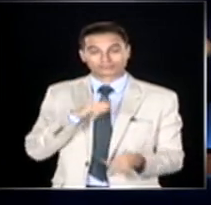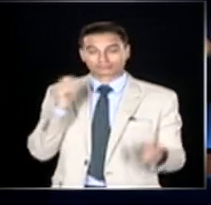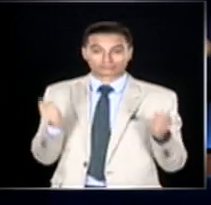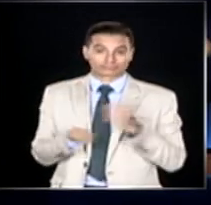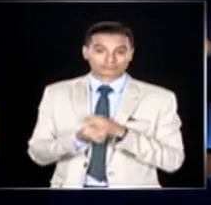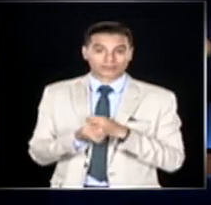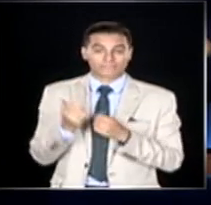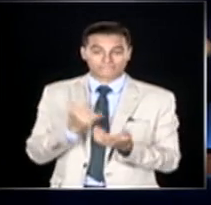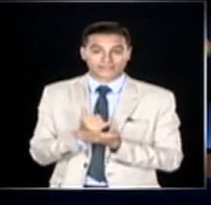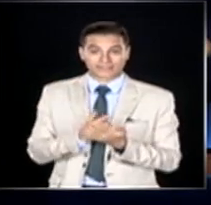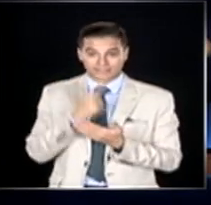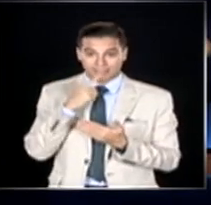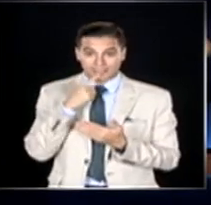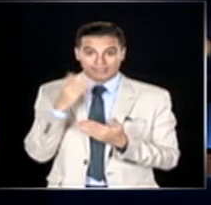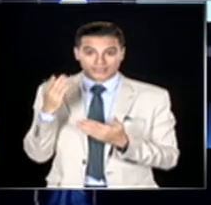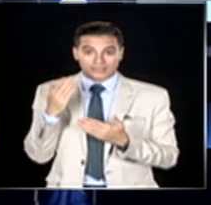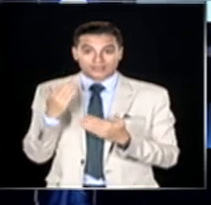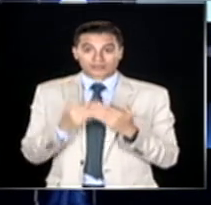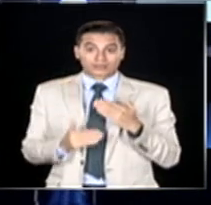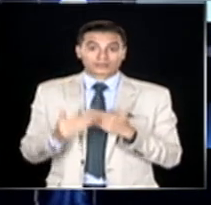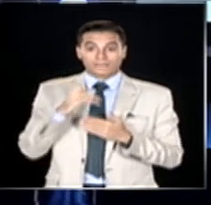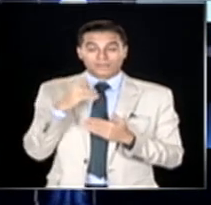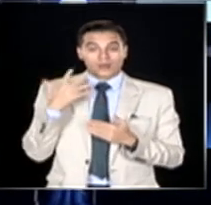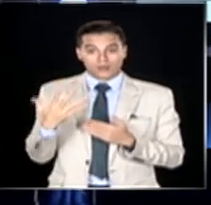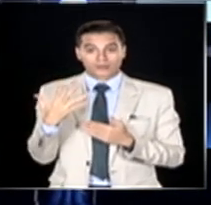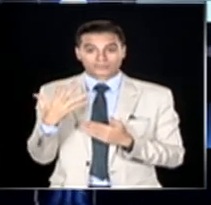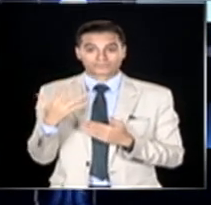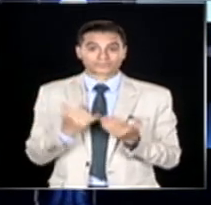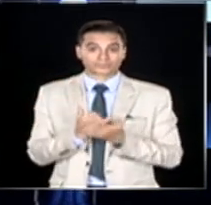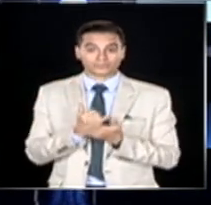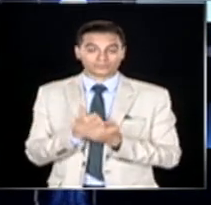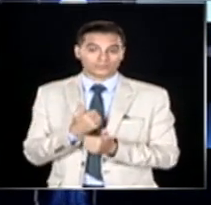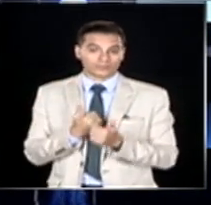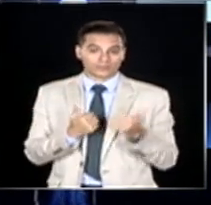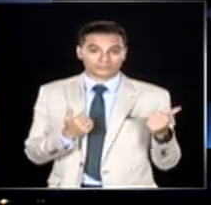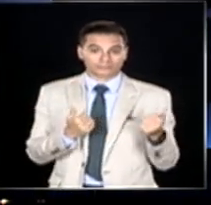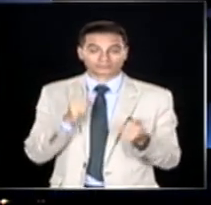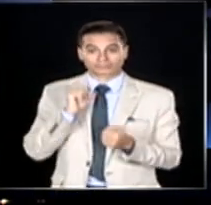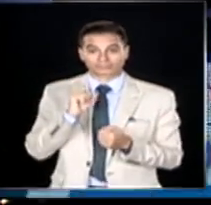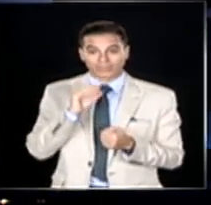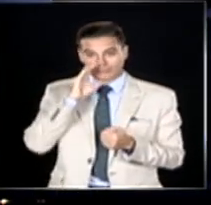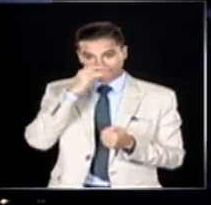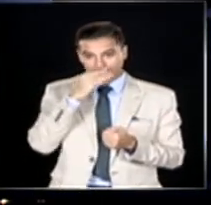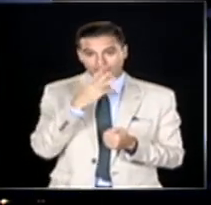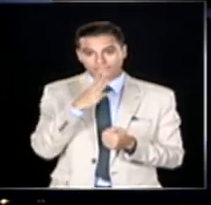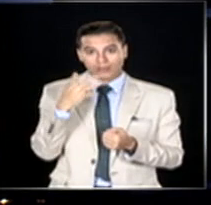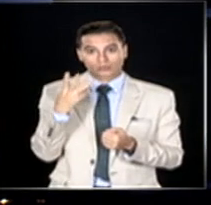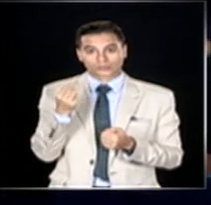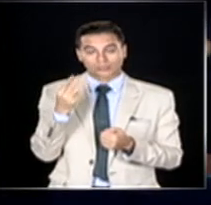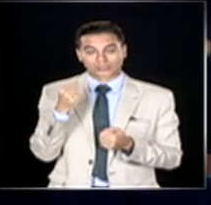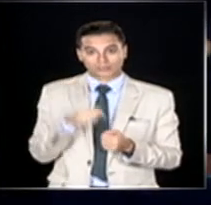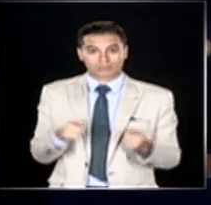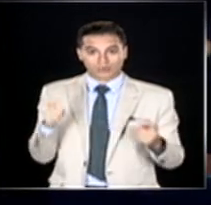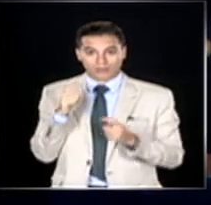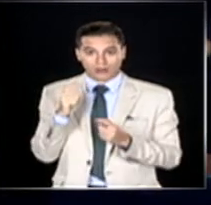اتغيرت. جمال عبد الناصر 105، عاطب بركات 130.